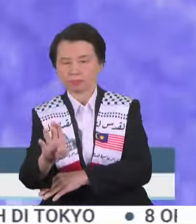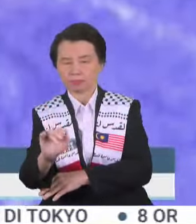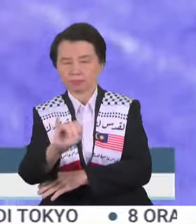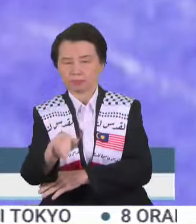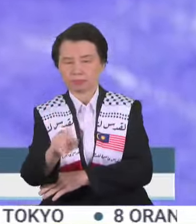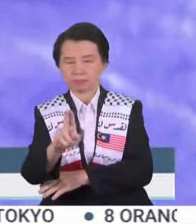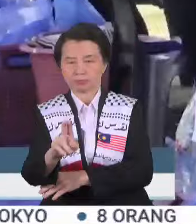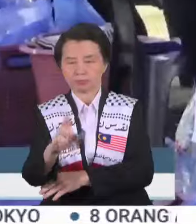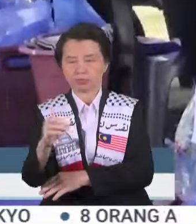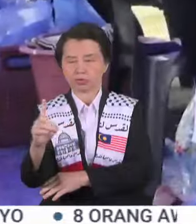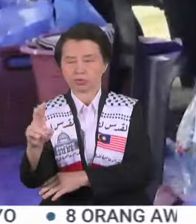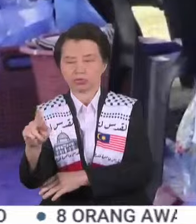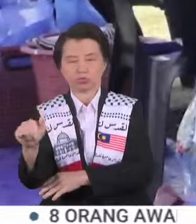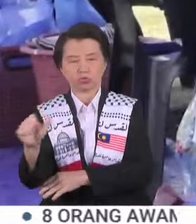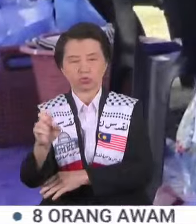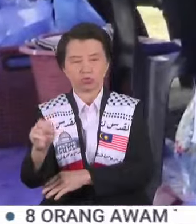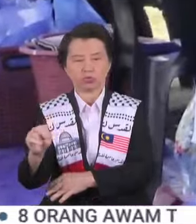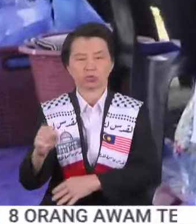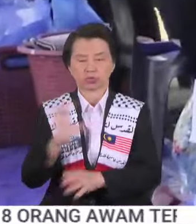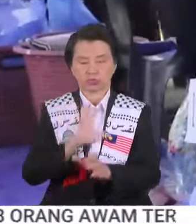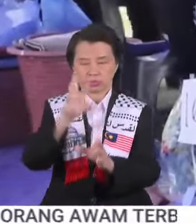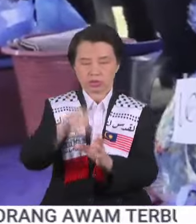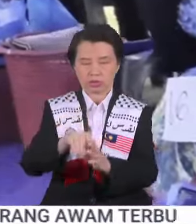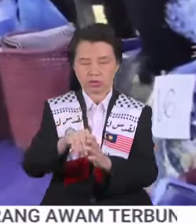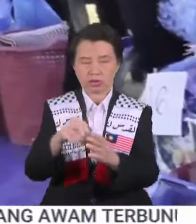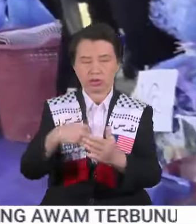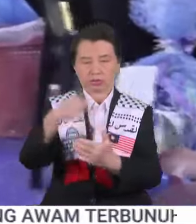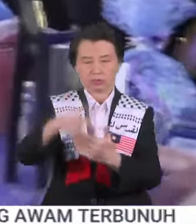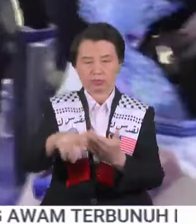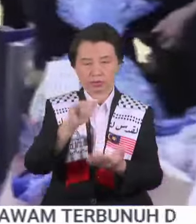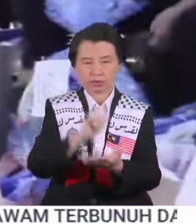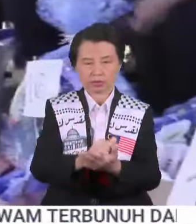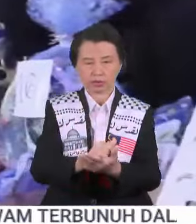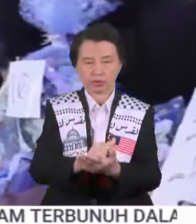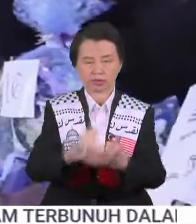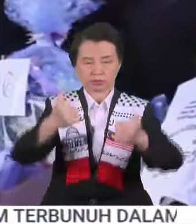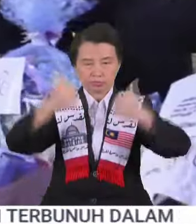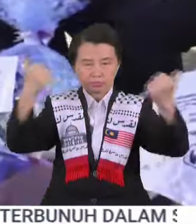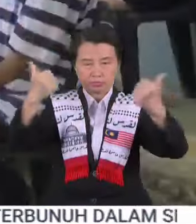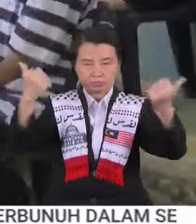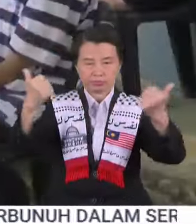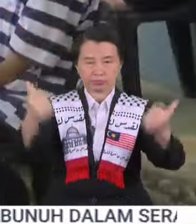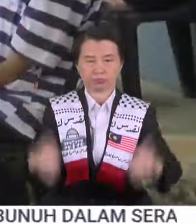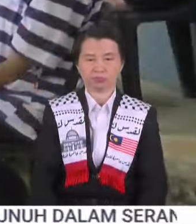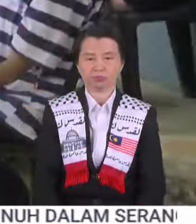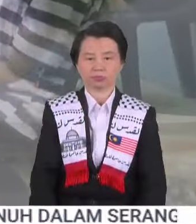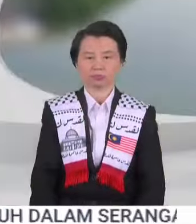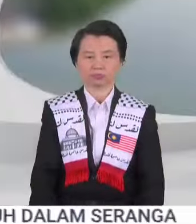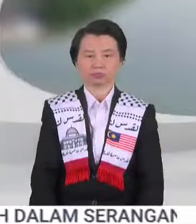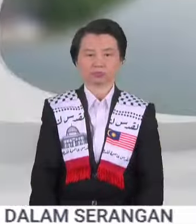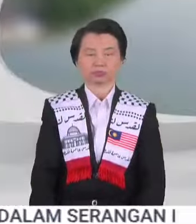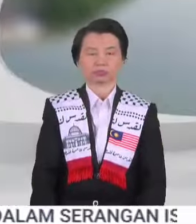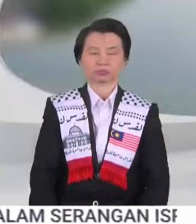Pinampang, Tambunan dan Kiulu menyertai program Miolon Ensembian Aidilfitri ini.